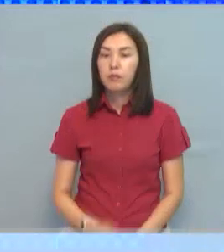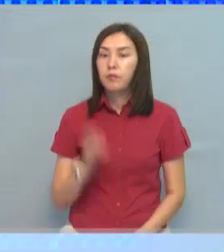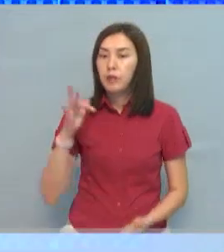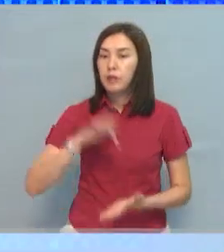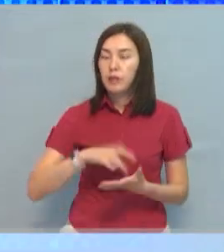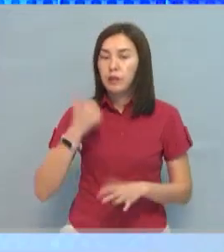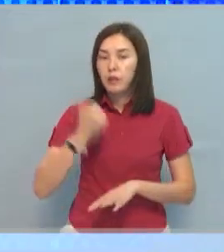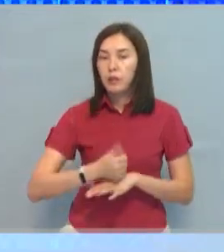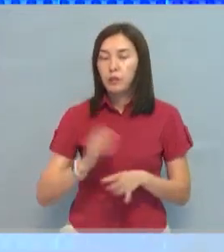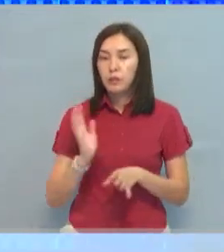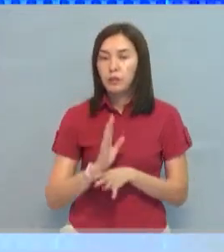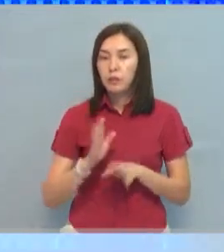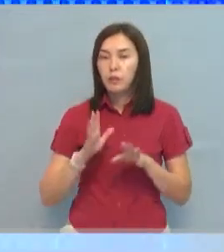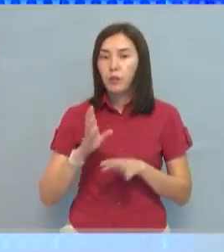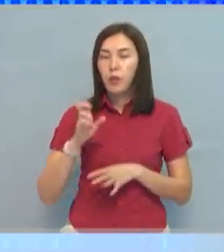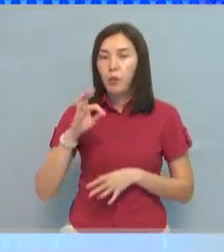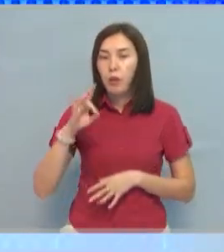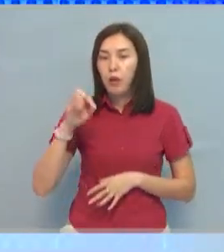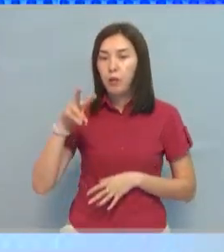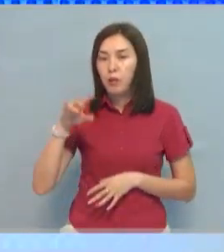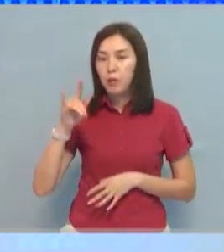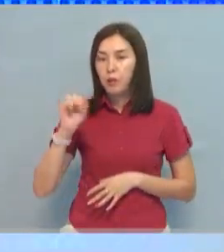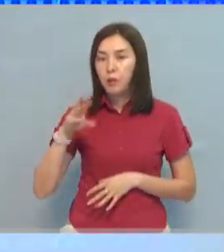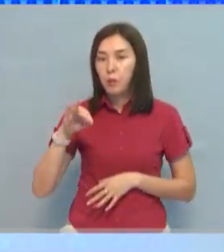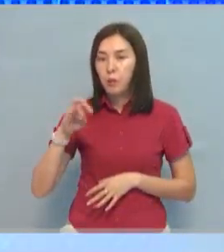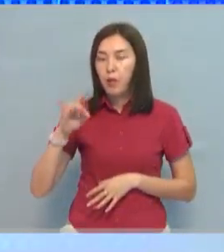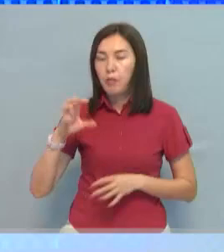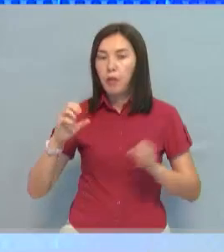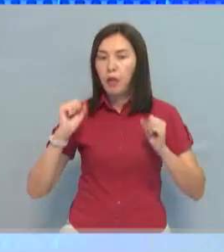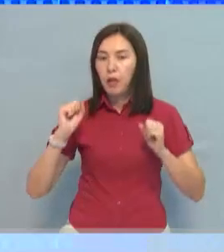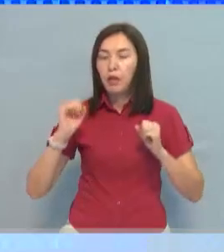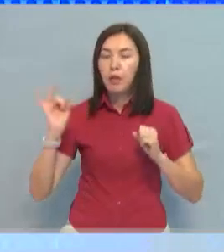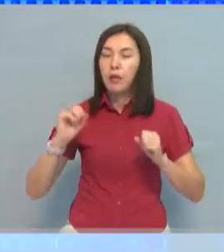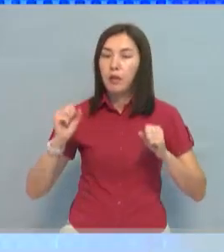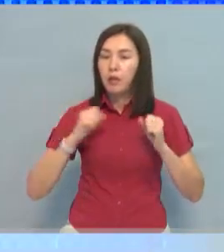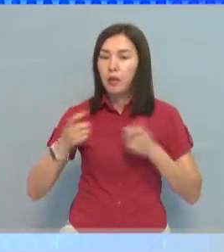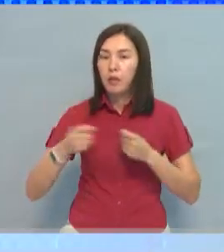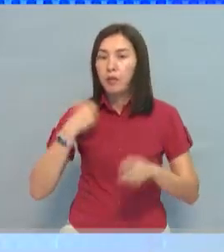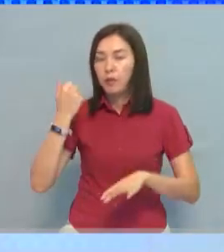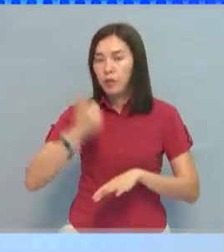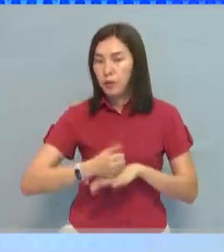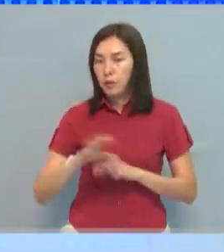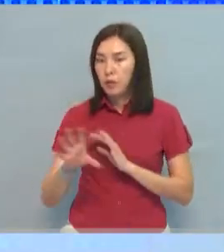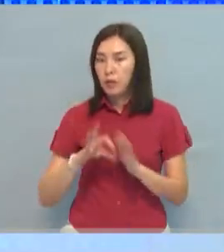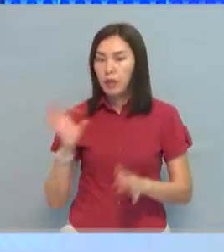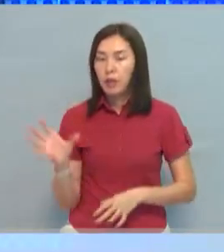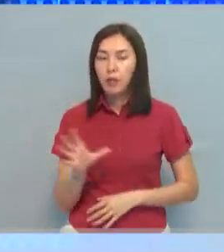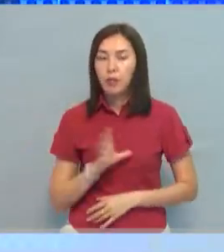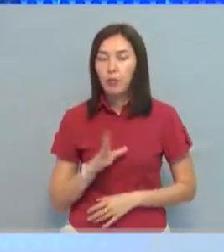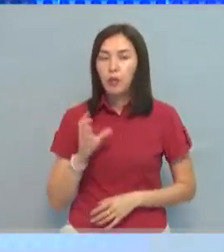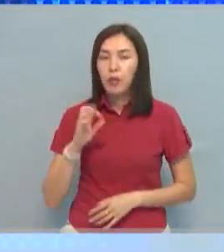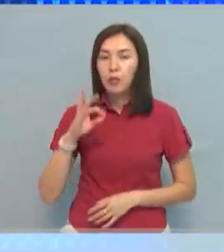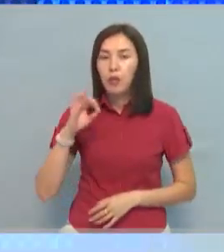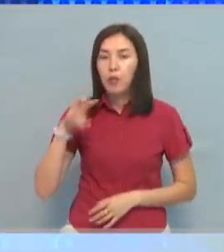Шымкент қаласы әкімінің өкімімен Бауыржан Қалмұхамедұлы Тұманбаев қалалық дене шынықтыру және спорт басқармасының басшысы болып тағайындалды.